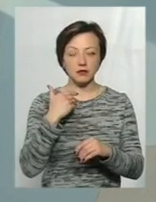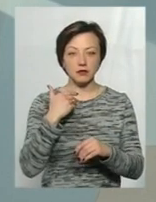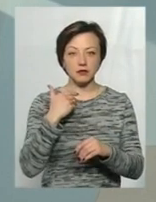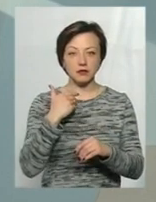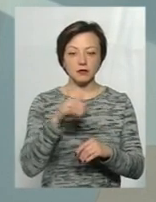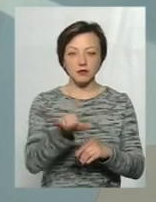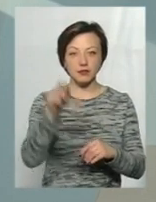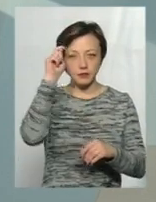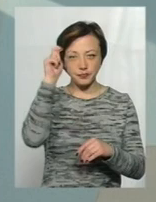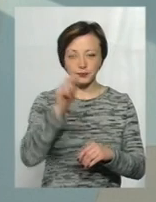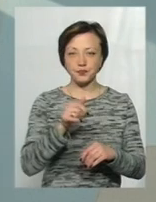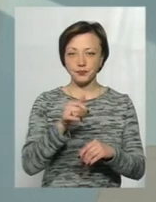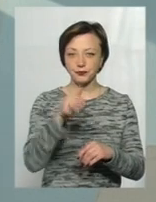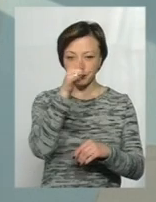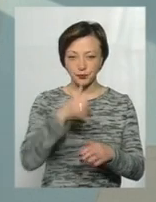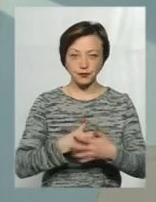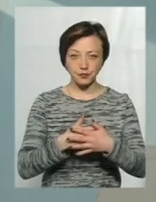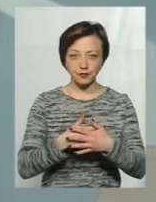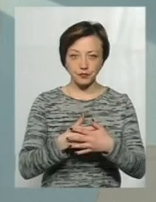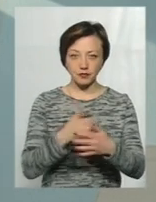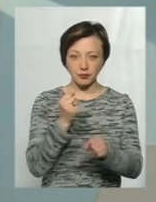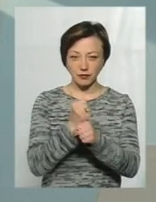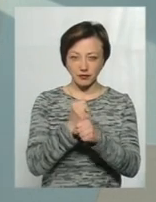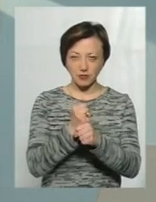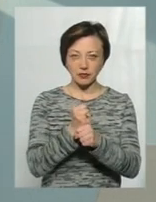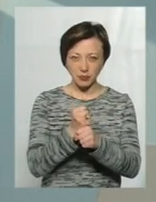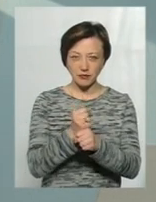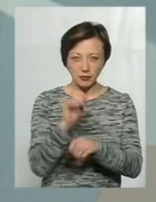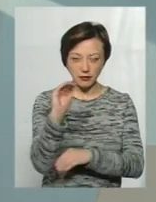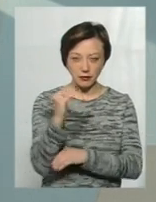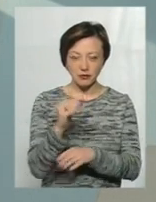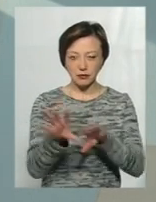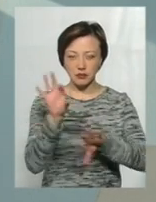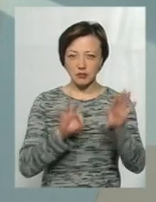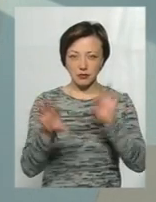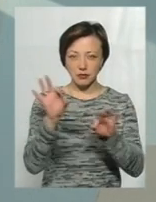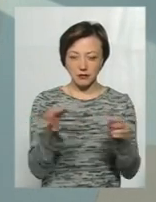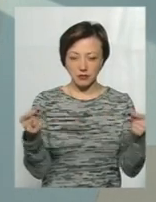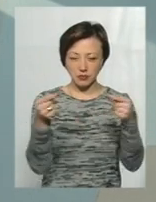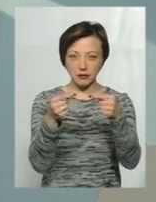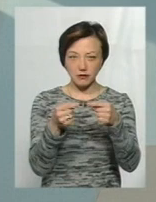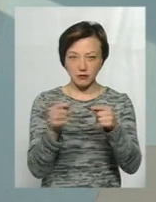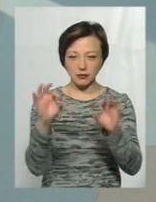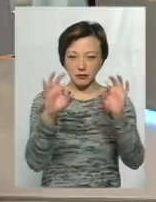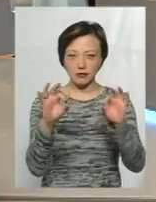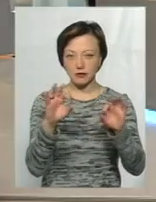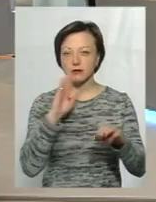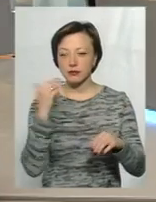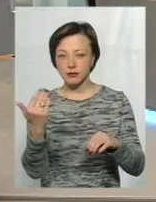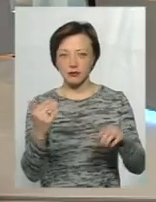в чоловіка непліддя, і коли вже підбирають репродуктологи оцих пару сперматозоїдів, які живі, тому